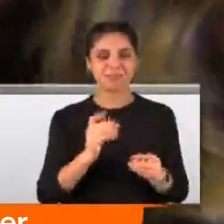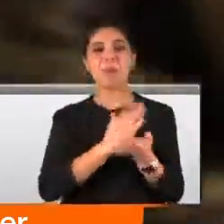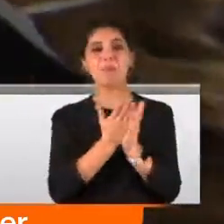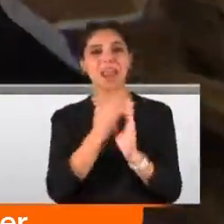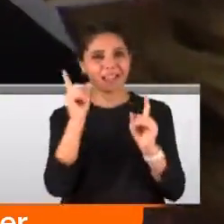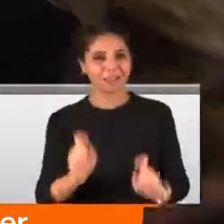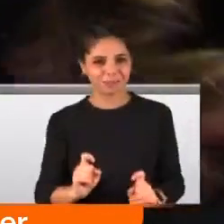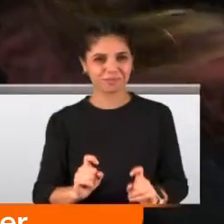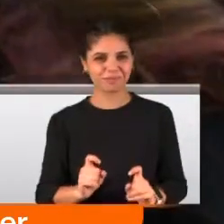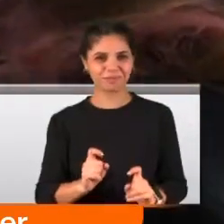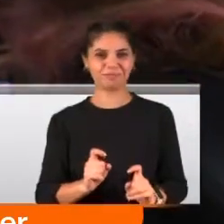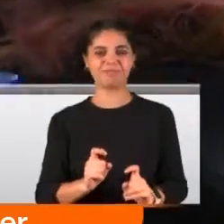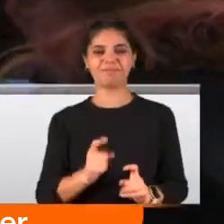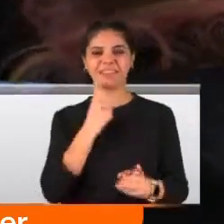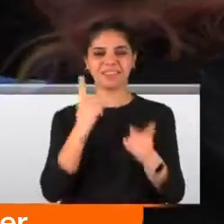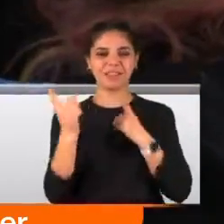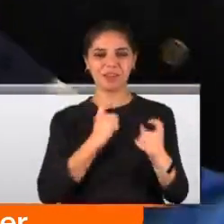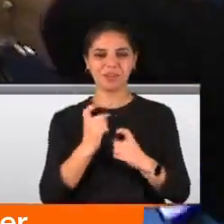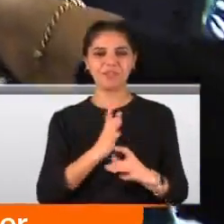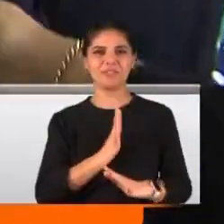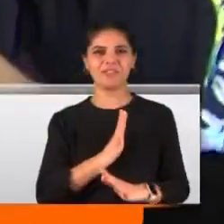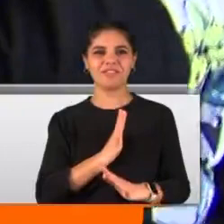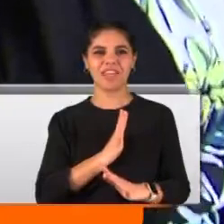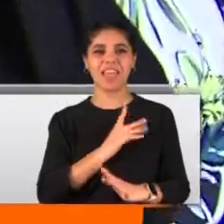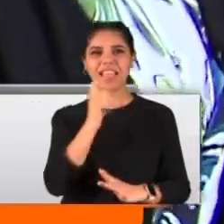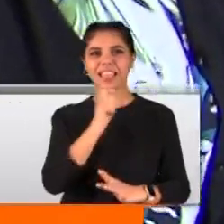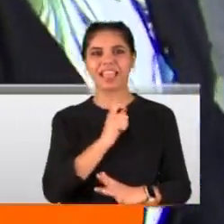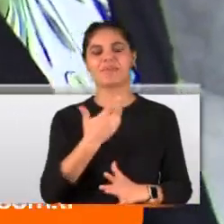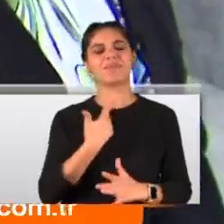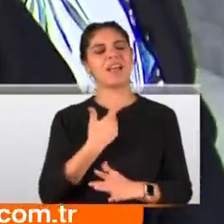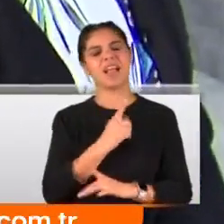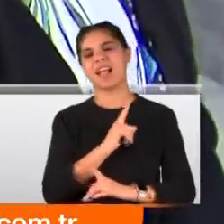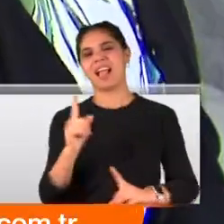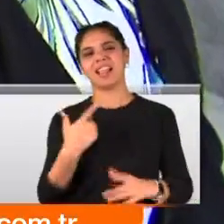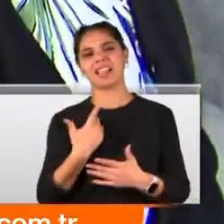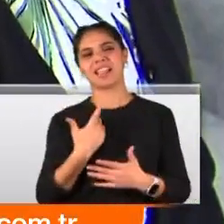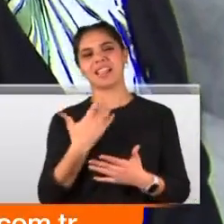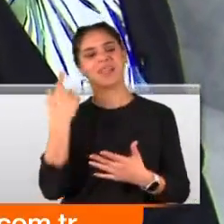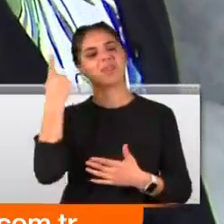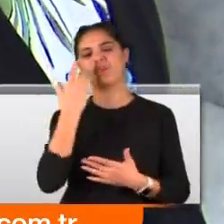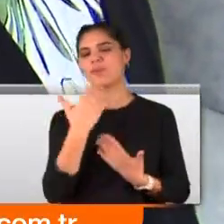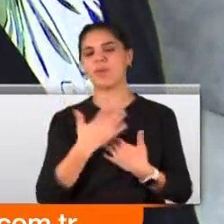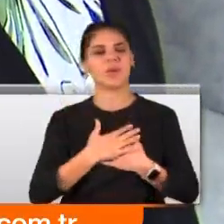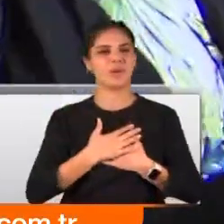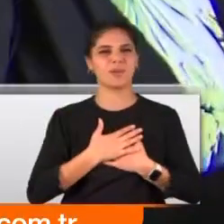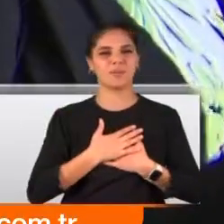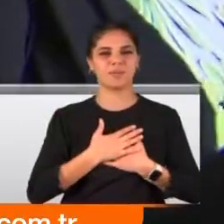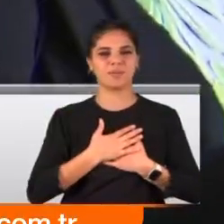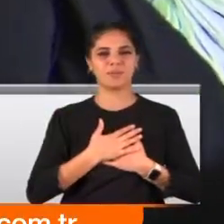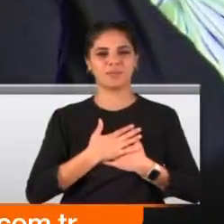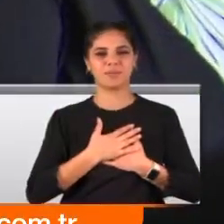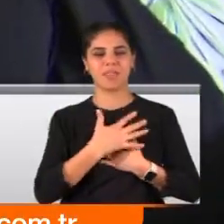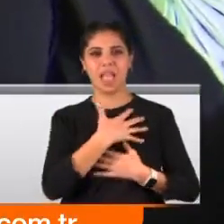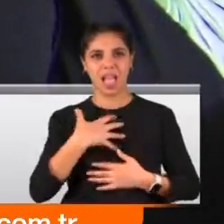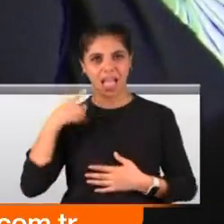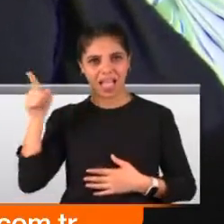Aynen böyle Miras Davası tarlası şey davası oldu yani öyle tekli veselerde Allah göstermesin bir anda